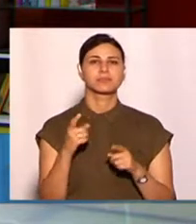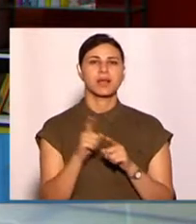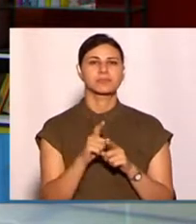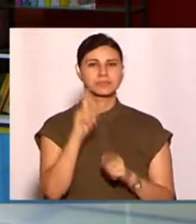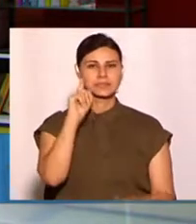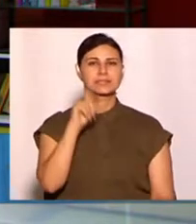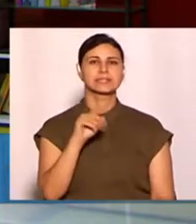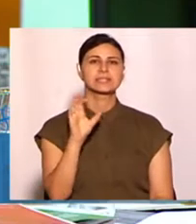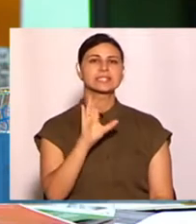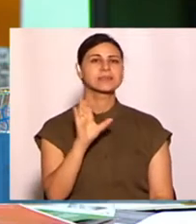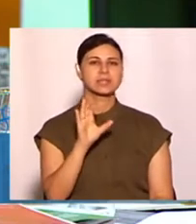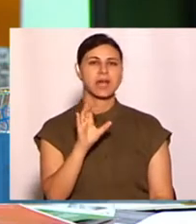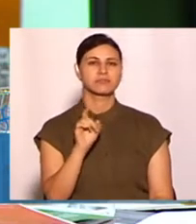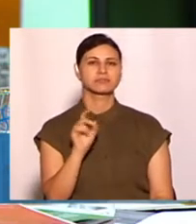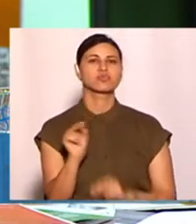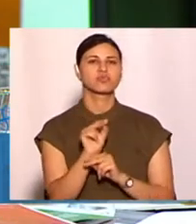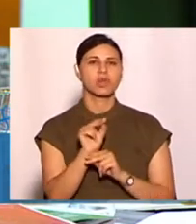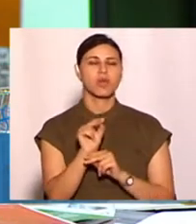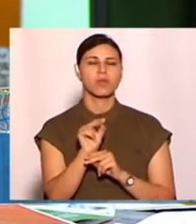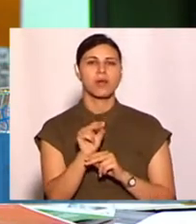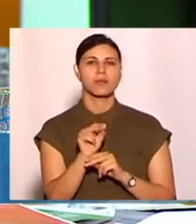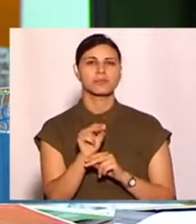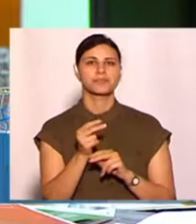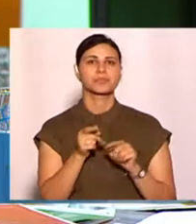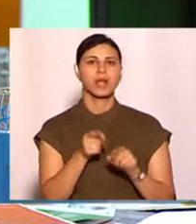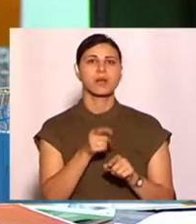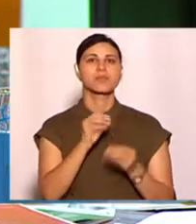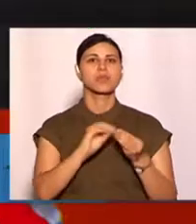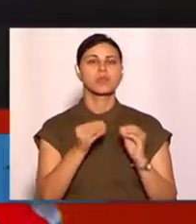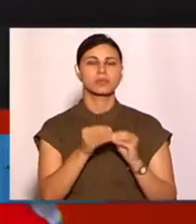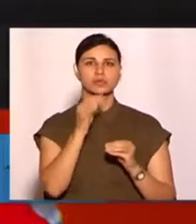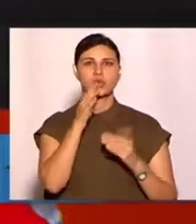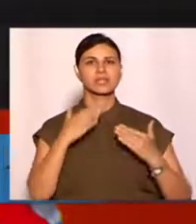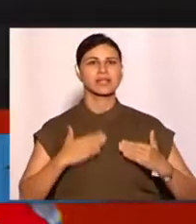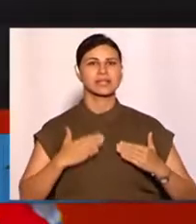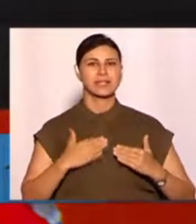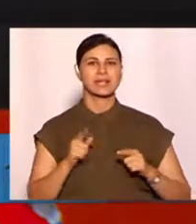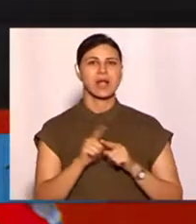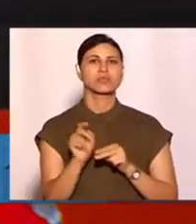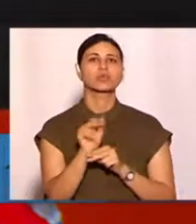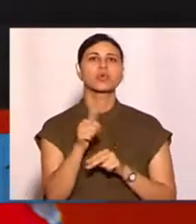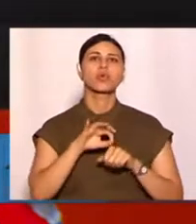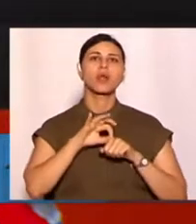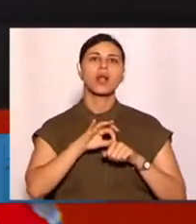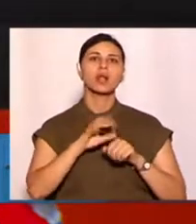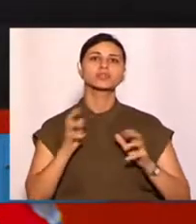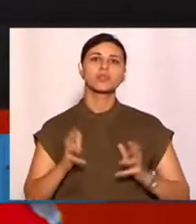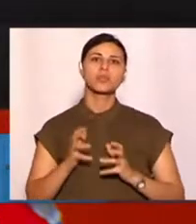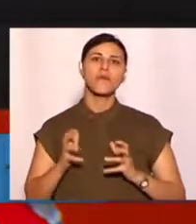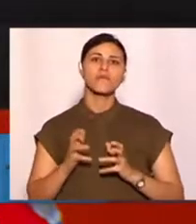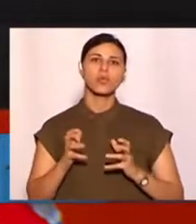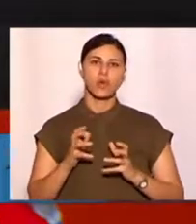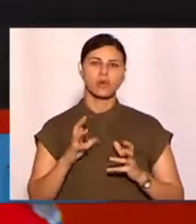ერთ-ერთი მკურნალობის ეტაპი და მეთოდი ამ პრობლემის დროს, როგორ მოვიქცეთ, როგორ მოვუაროთ კანს და